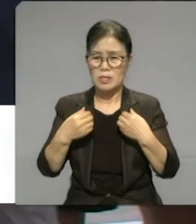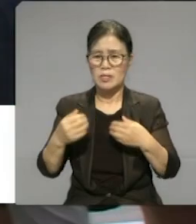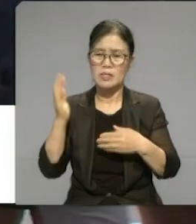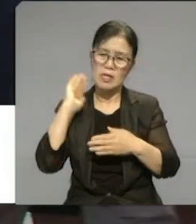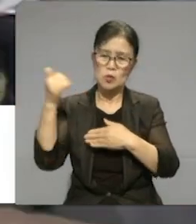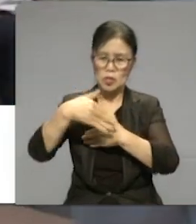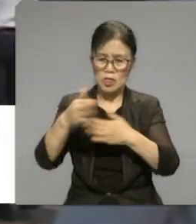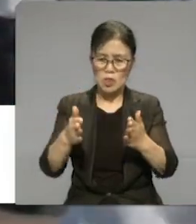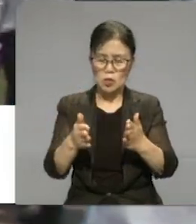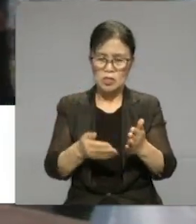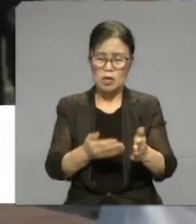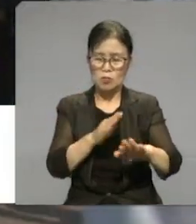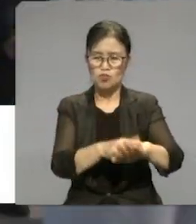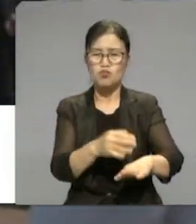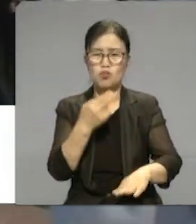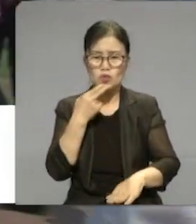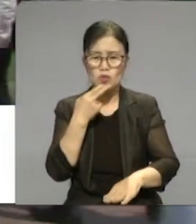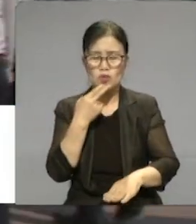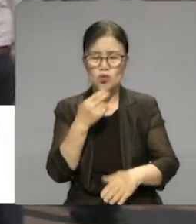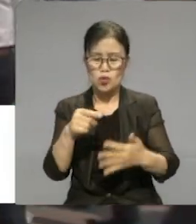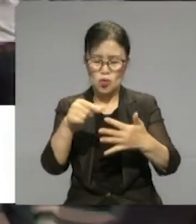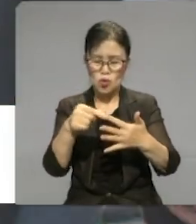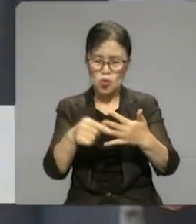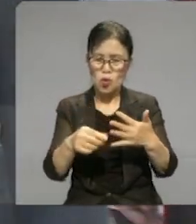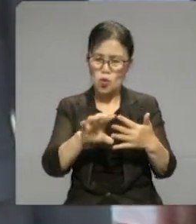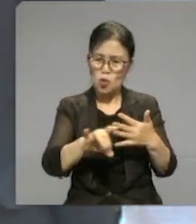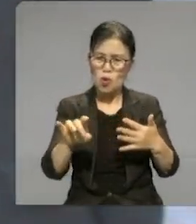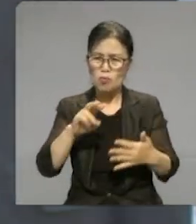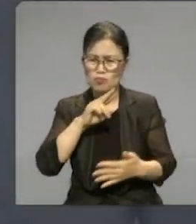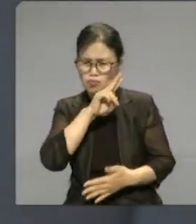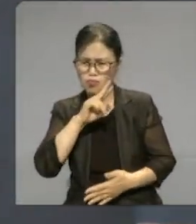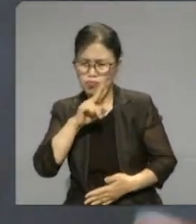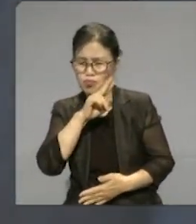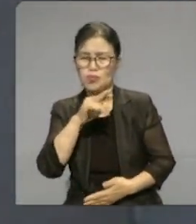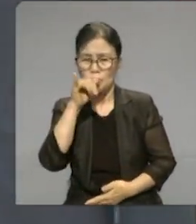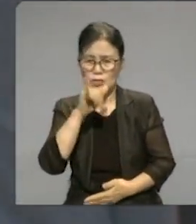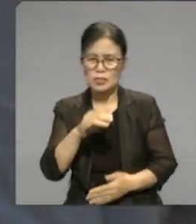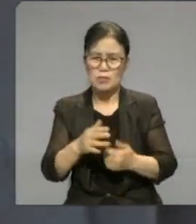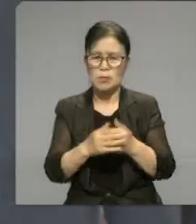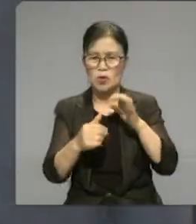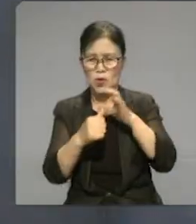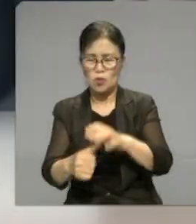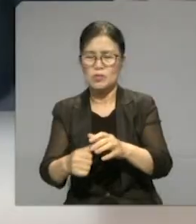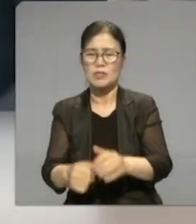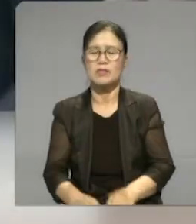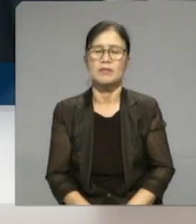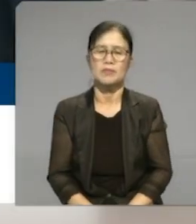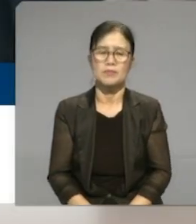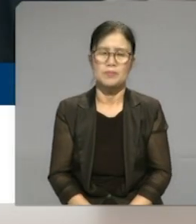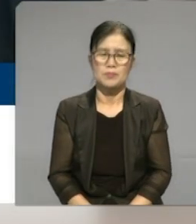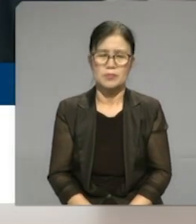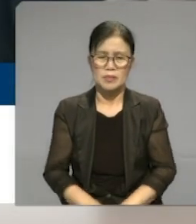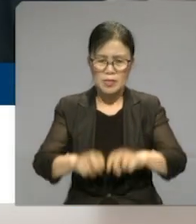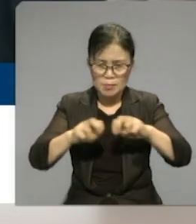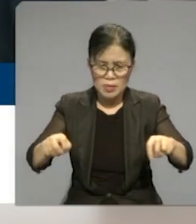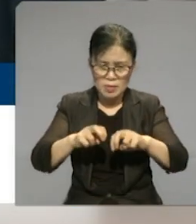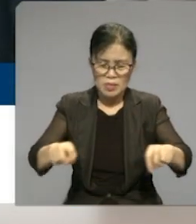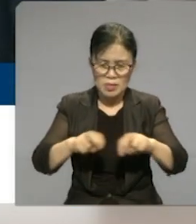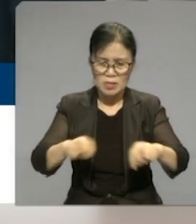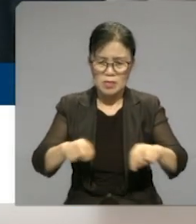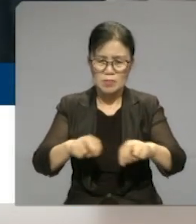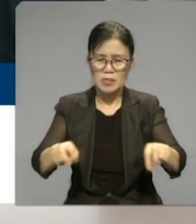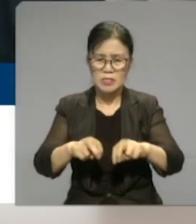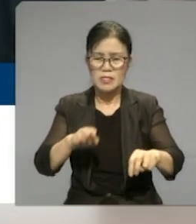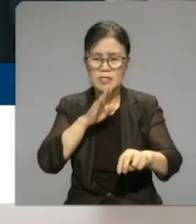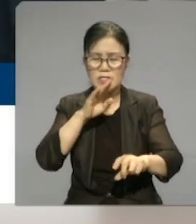않았고 일정 곳곳에서 석연치 않은 점이 보인다며 공세를 멈추지 않았습니다. 그래서 깊이 들어가면 들어갈수록